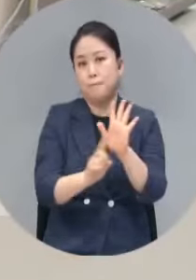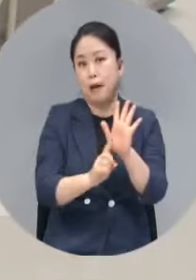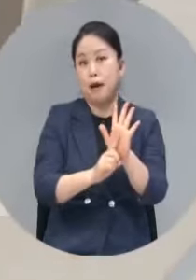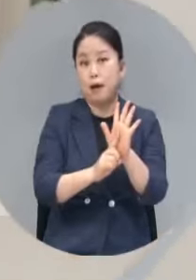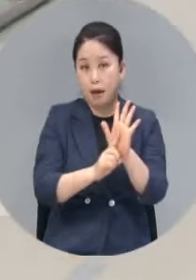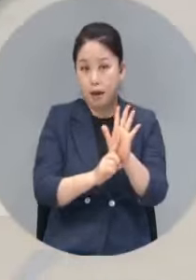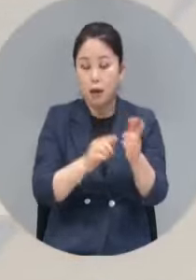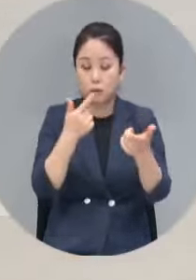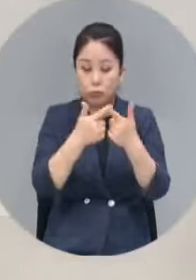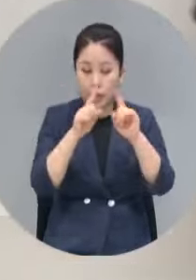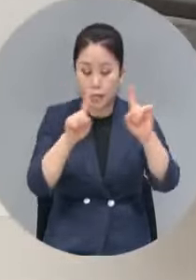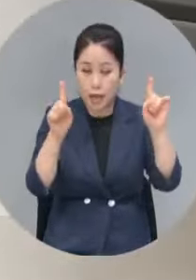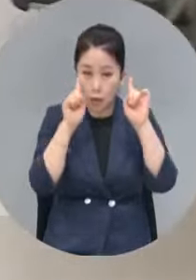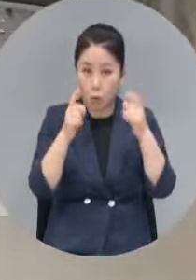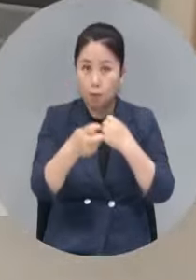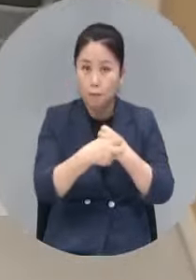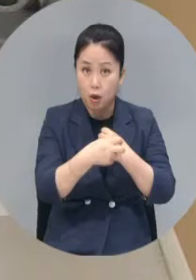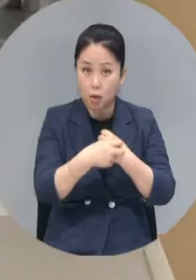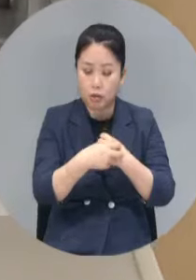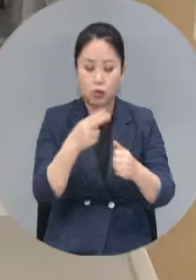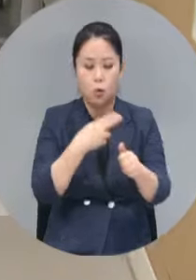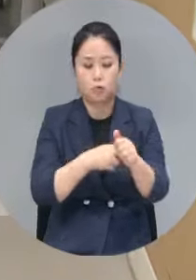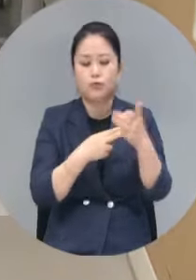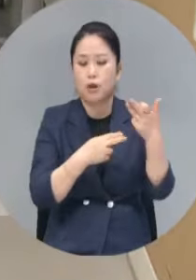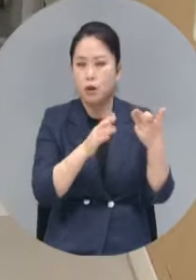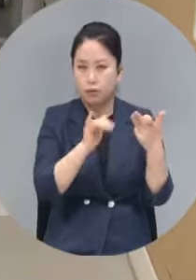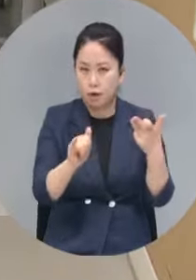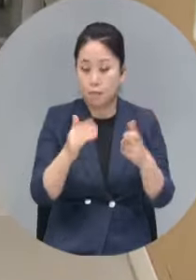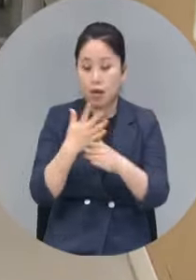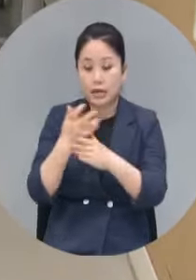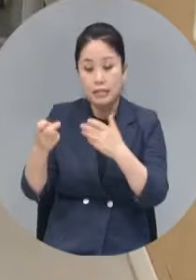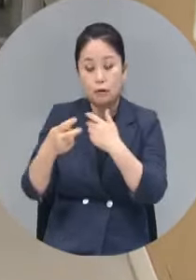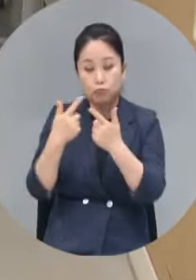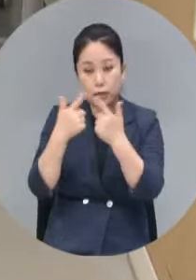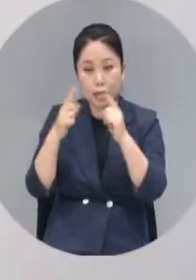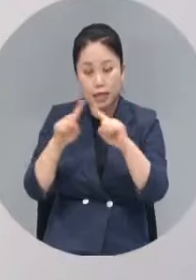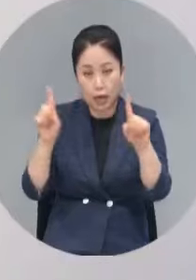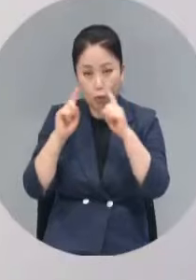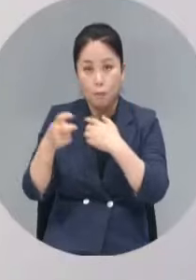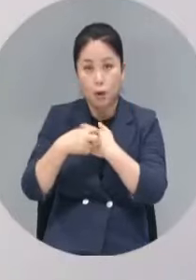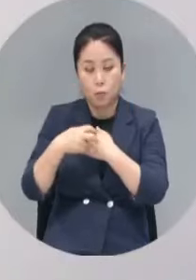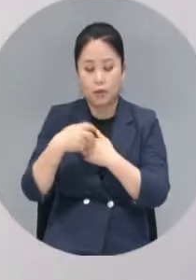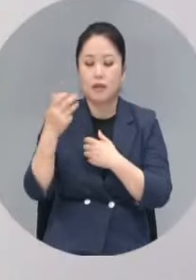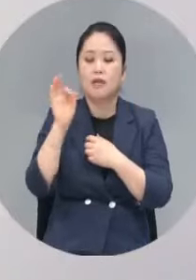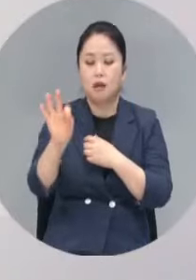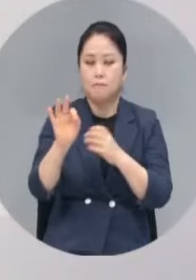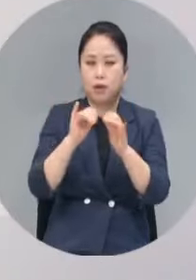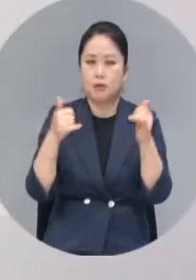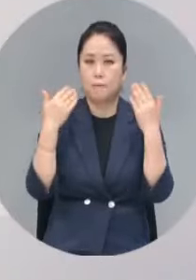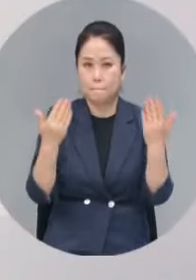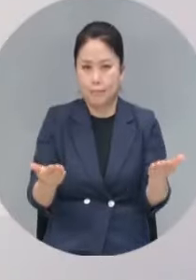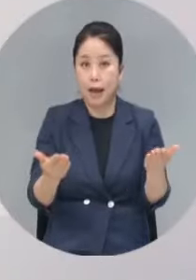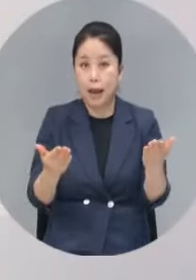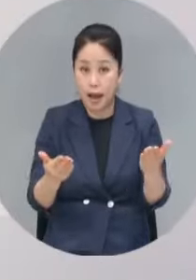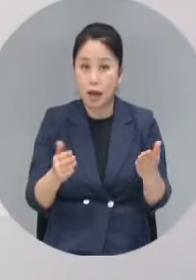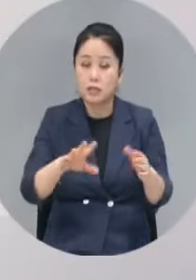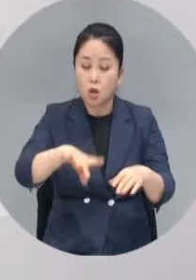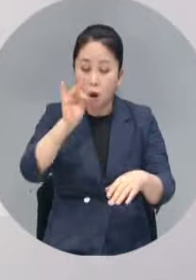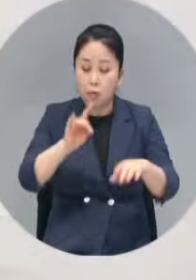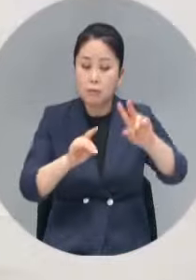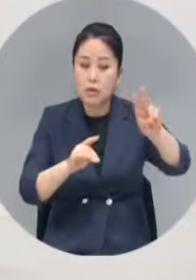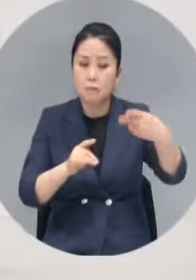본원에선 교수 18명이, 양산에서는 10명이 휴진했습니다. 당초 휴진 의사를 밝힌 210여 명에 비하면